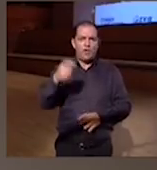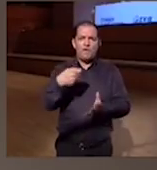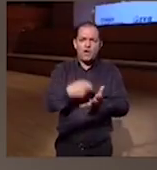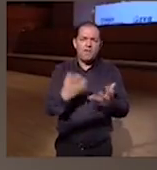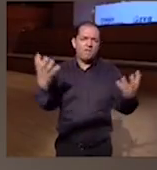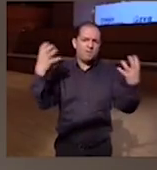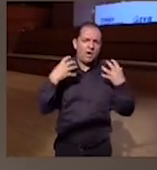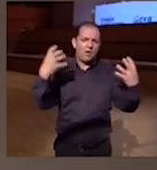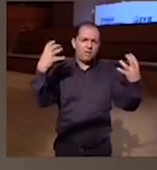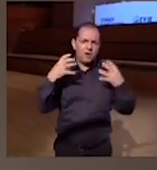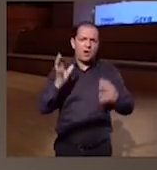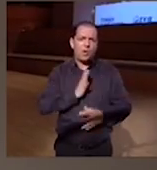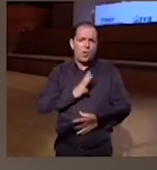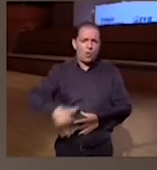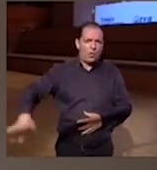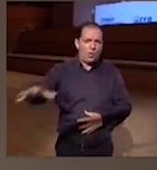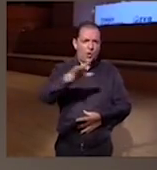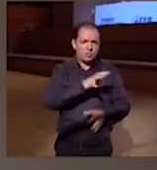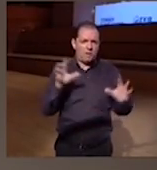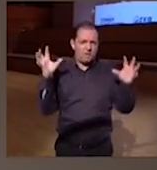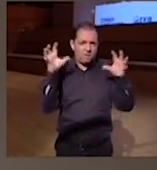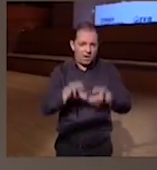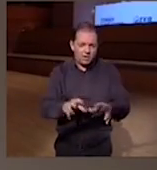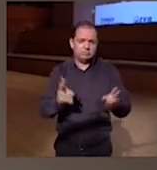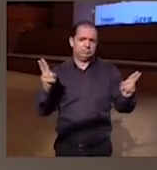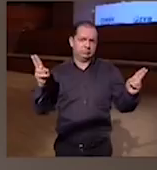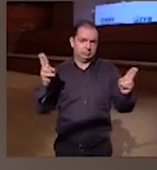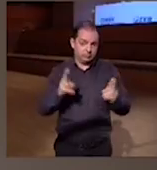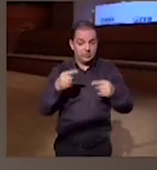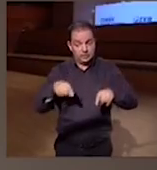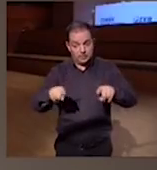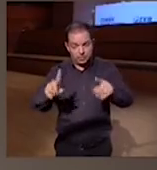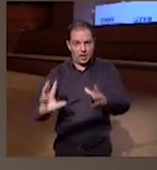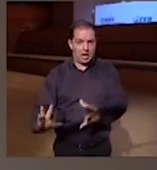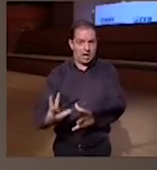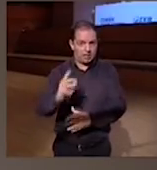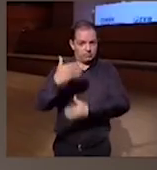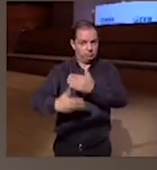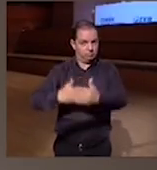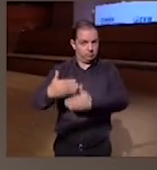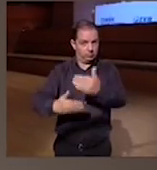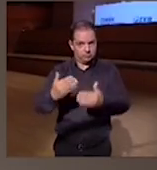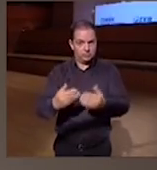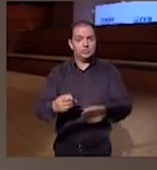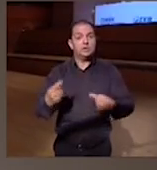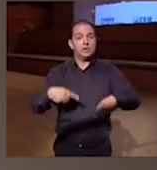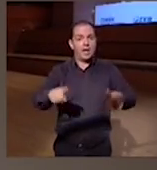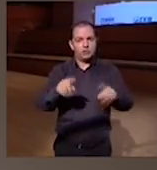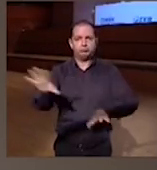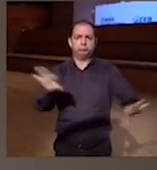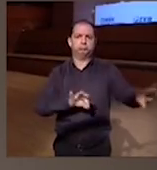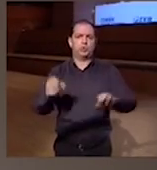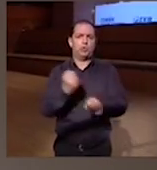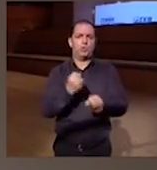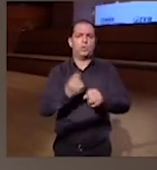βαρών με παράλληλη ενίσχυση των αναπτυξιακών ρυθμών και στην αύξηση της απασχόλησης.